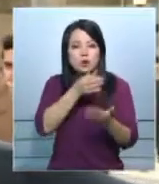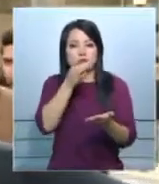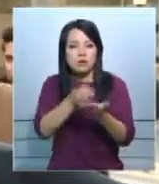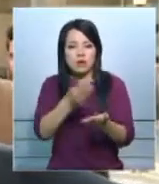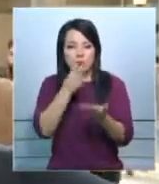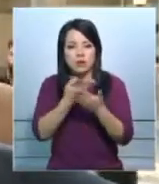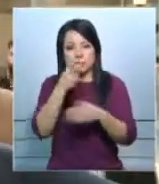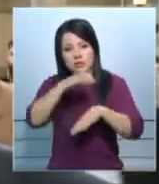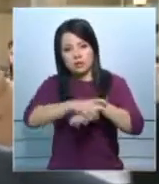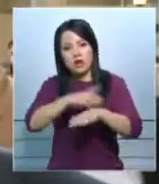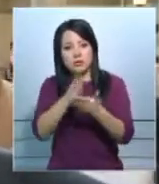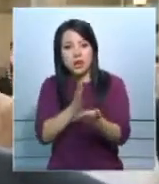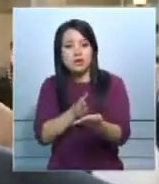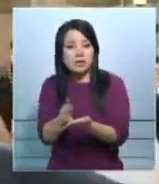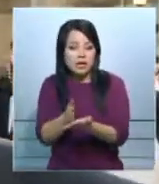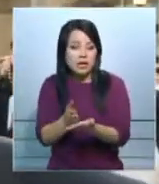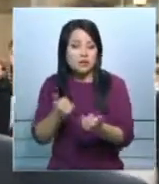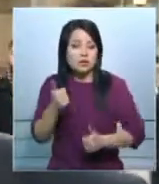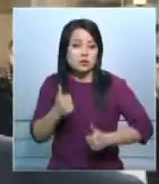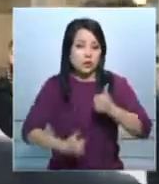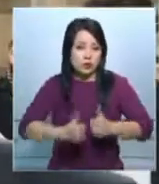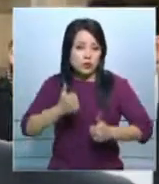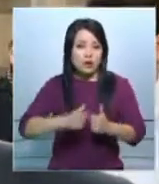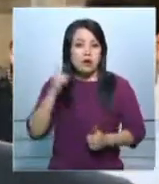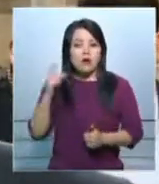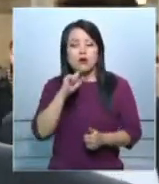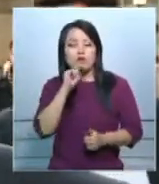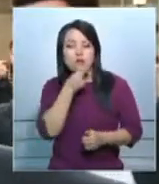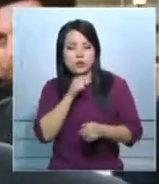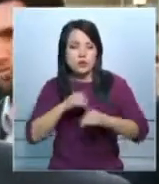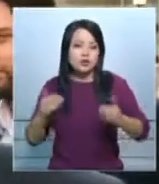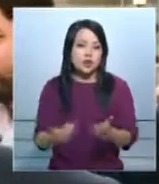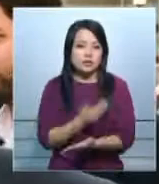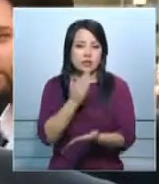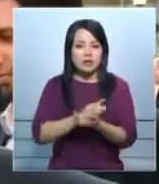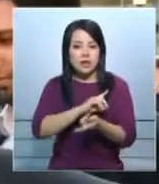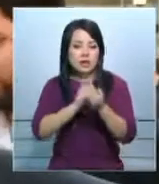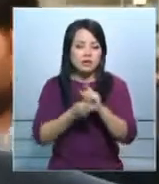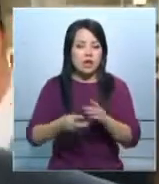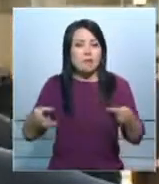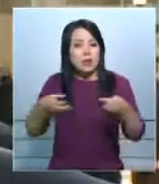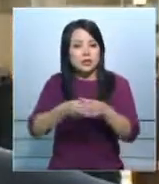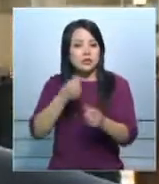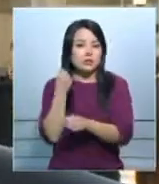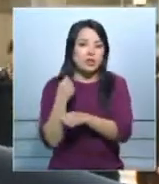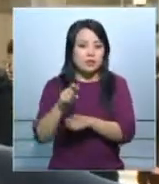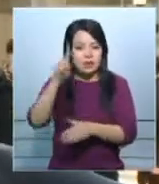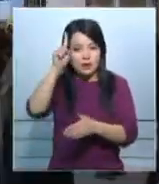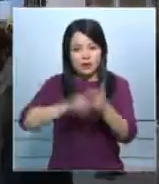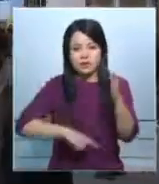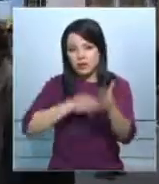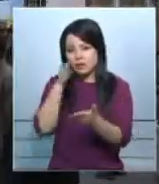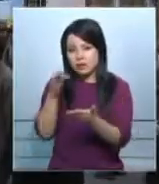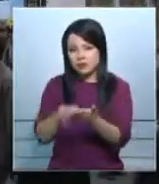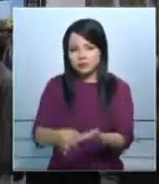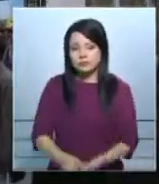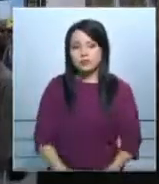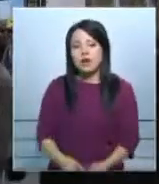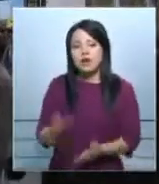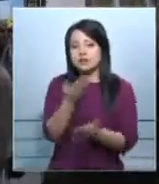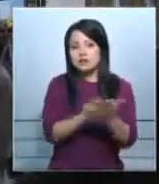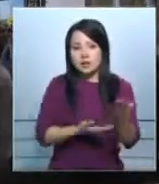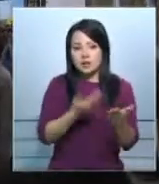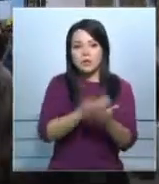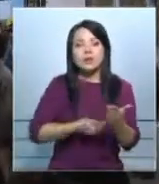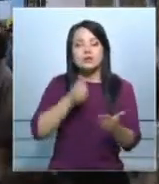болады. Сондықтан саяси додада экономикаға жаңа серпіліс беру жоспарын ұсынған партия жеңіске жетеді деп ойлаймын. Сарапшылар